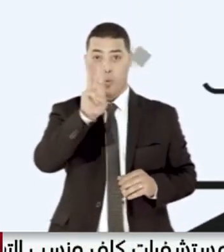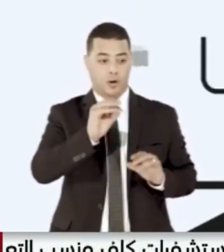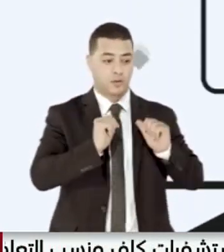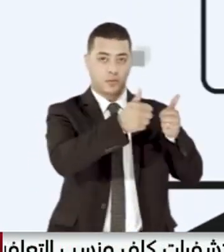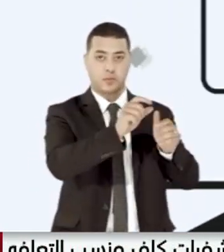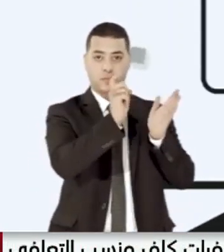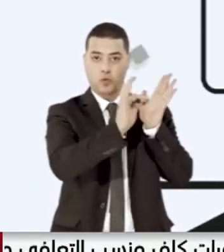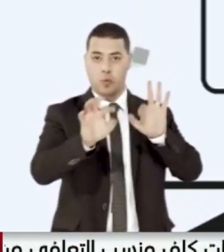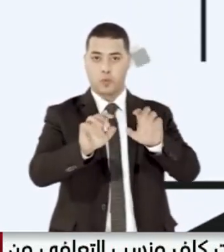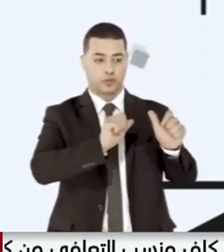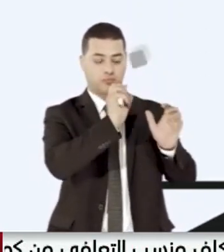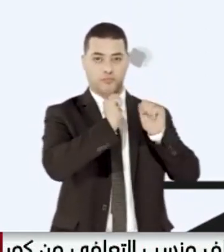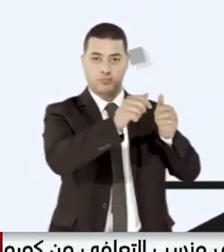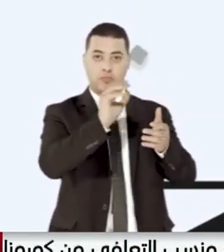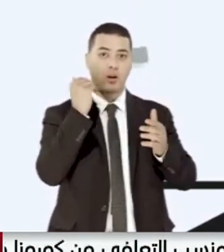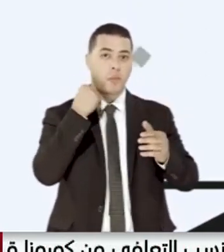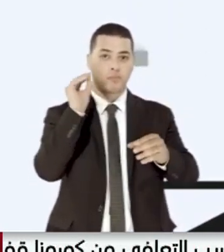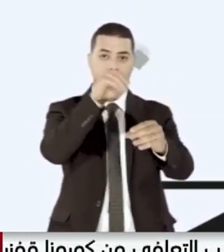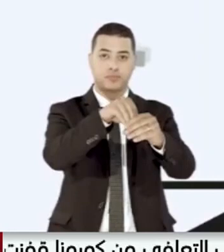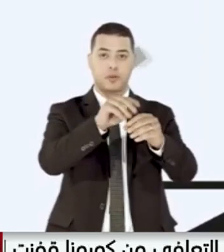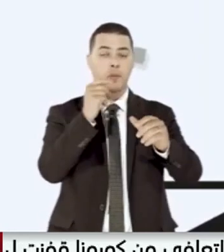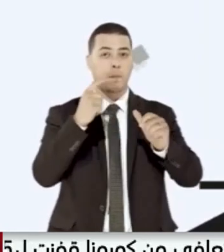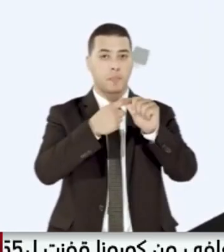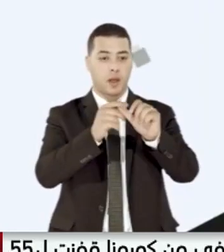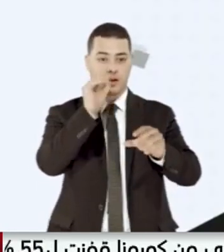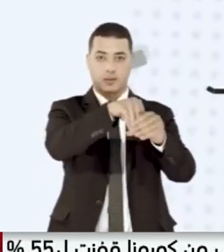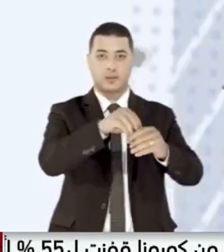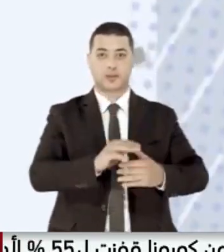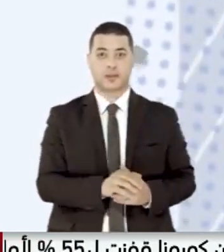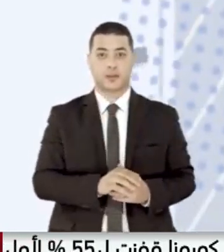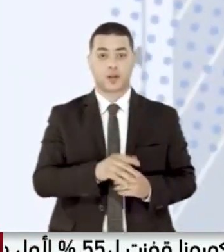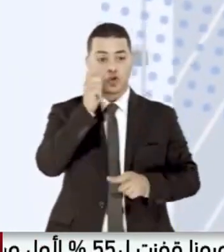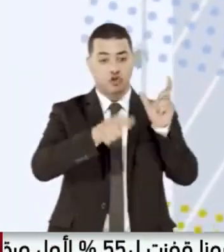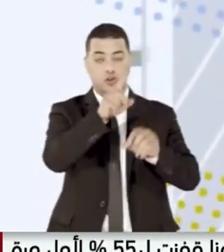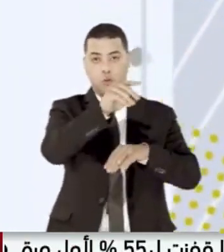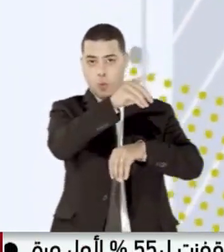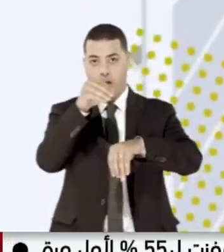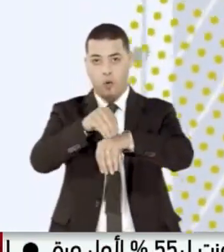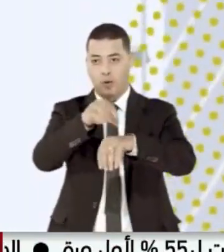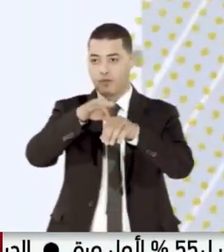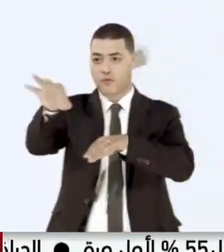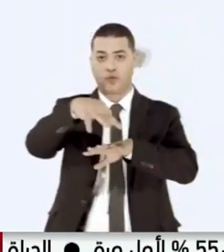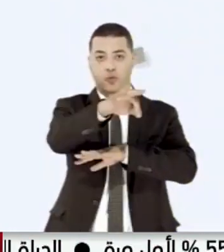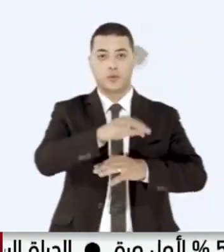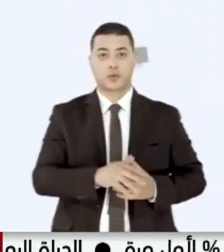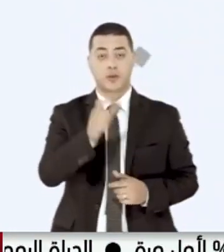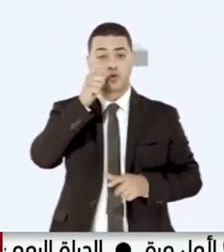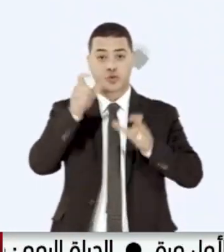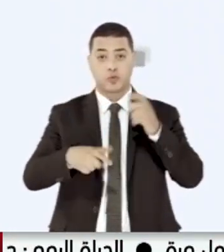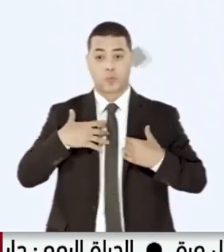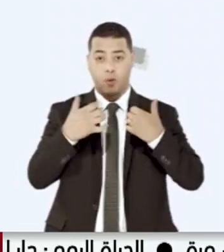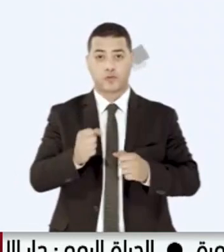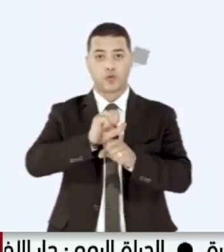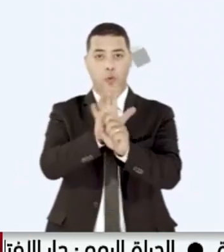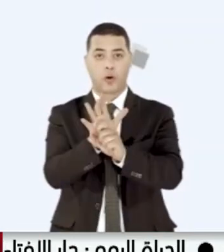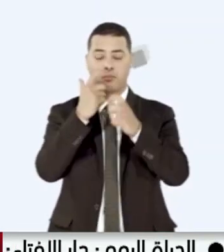القومي، هيظهر لك اللجنة اللي هتنتخب فيها ومكانها ورقمك في كشف الناخبين. ولأن الانتخابات بتتم في ظل أزمة كورونا، وعشان